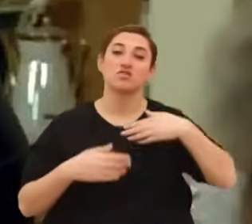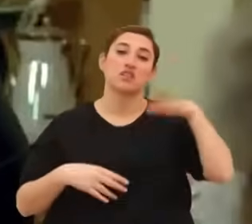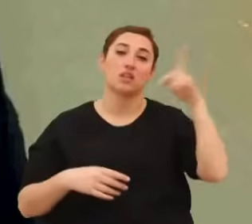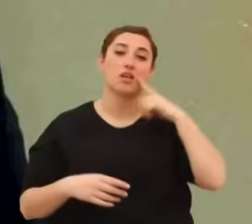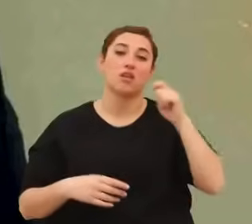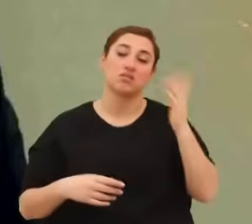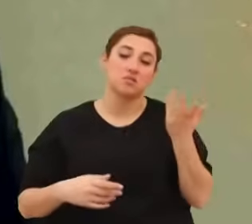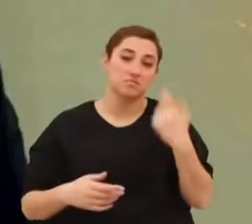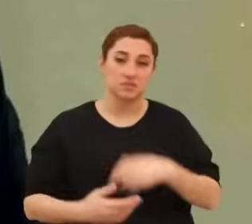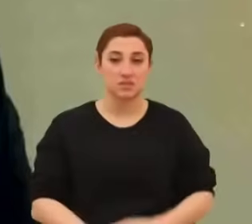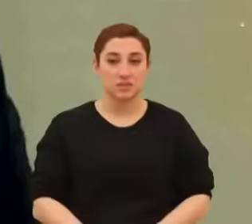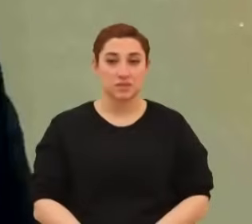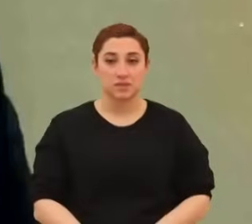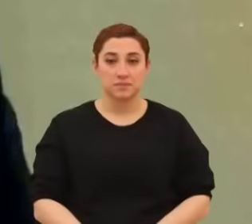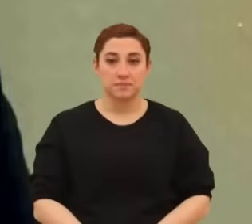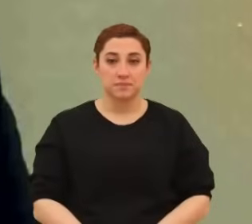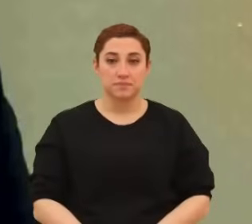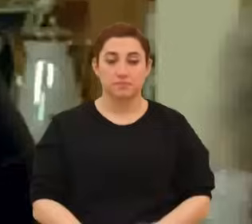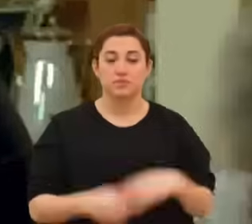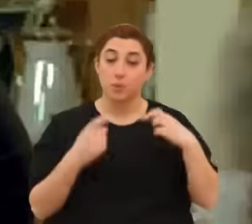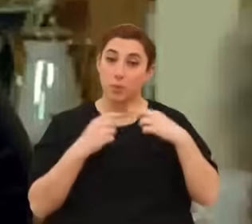adamın elinden yani. Hüzünlenir.